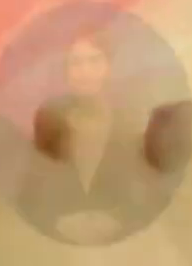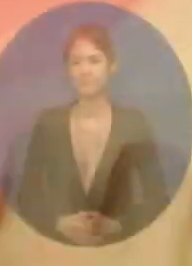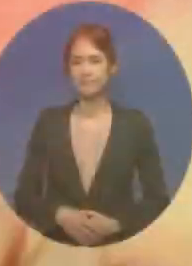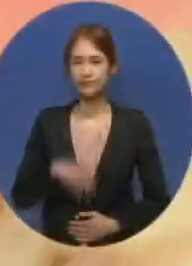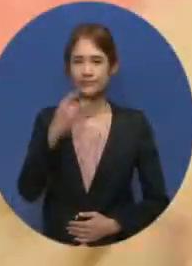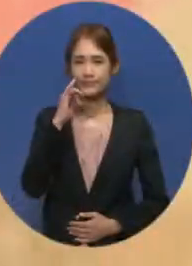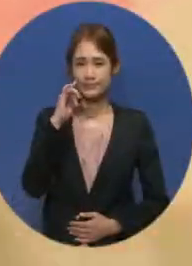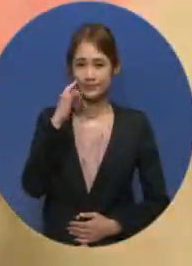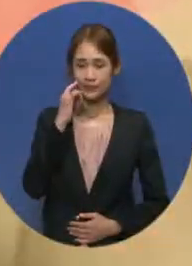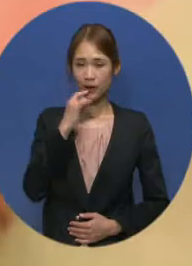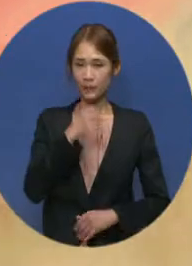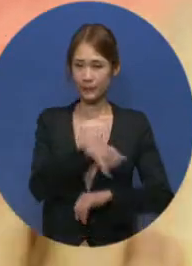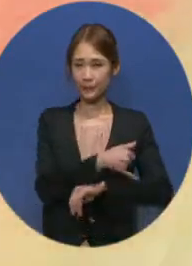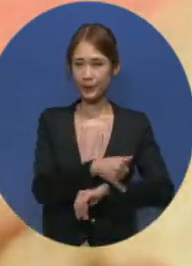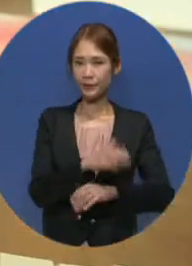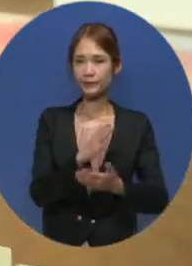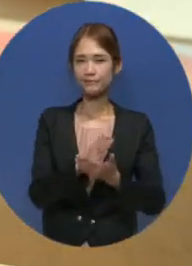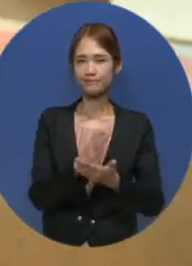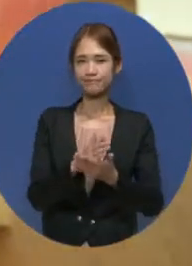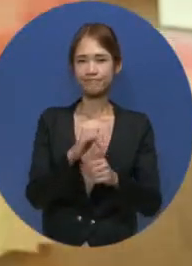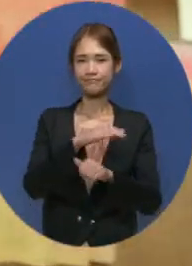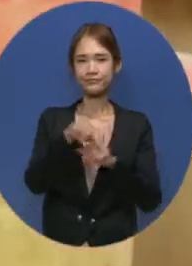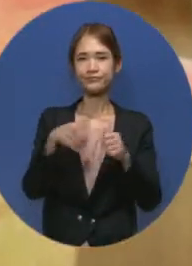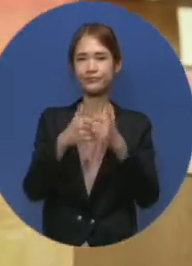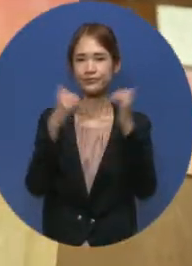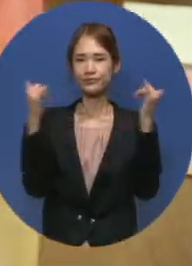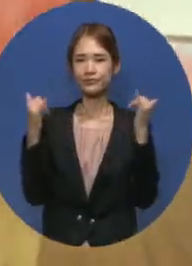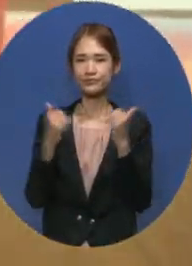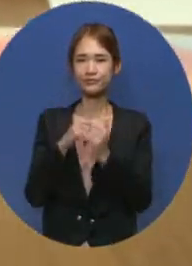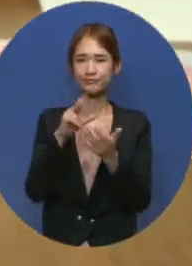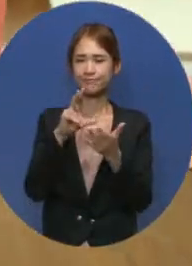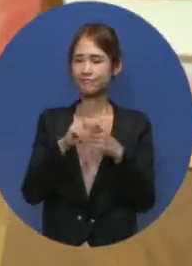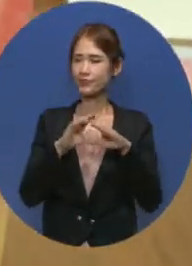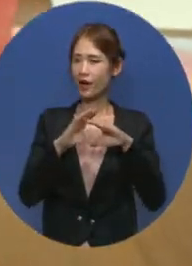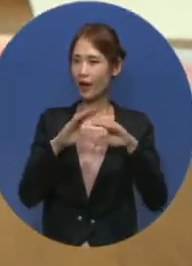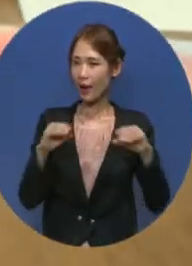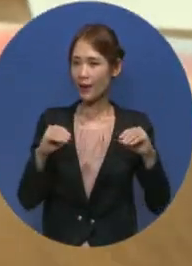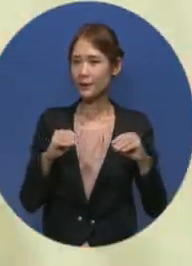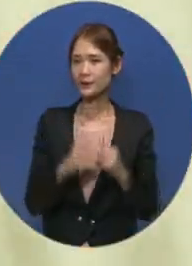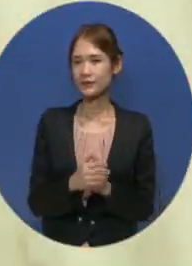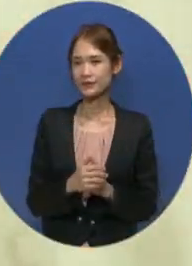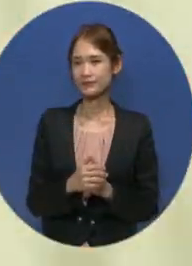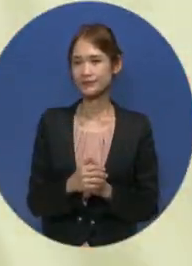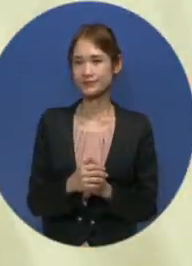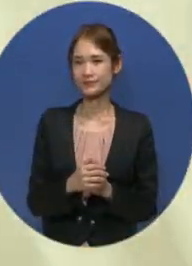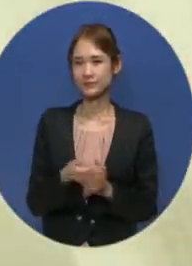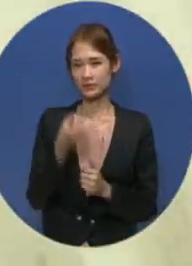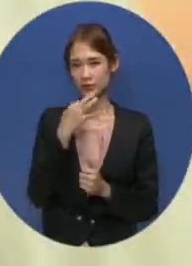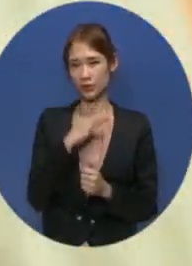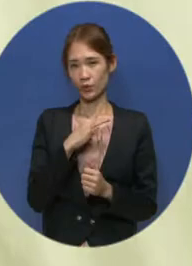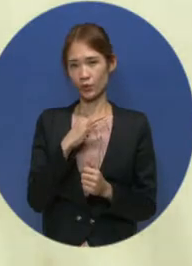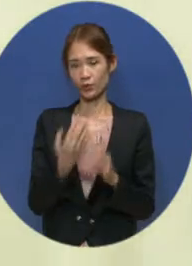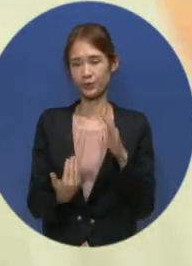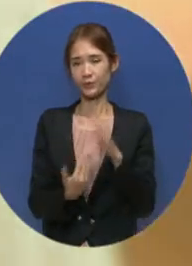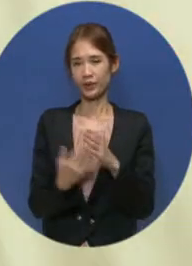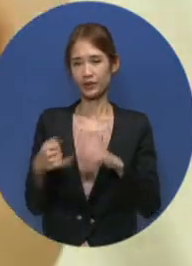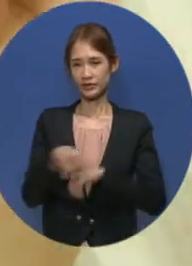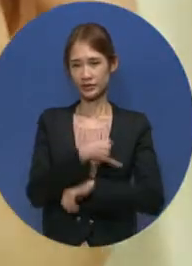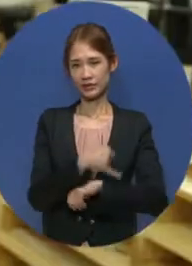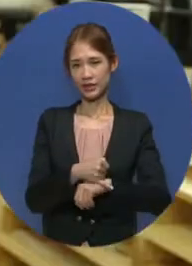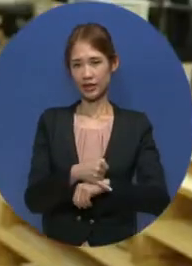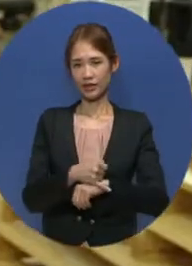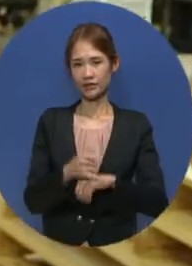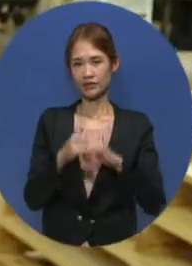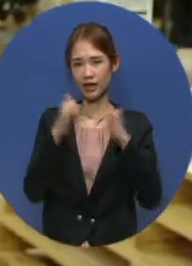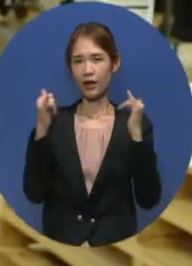그저 예쁘기만 한 디자인이 아니라 환경과 사회 문제를 해소하고 실용성까지 갖춘 디자인으로